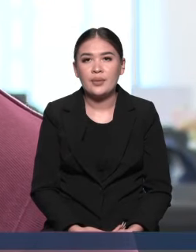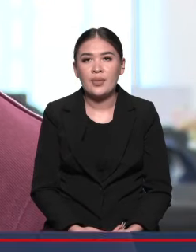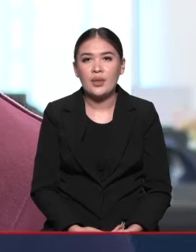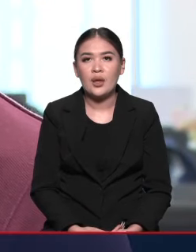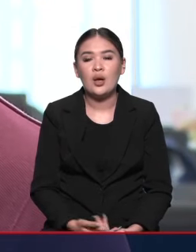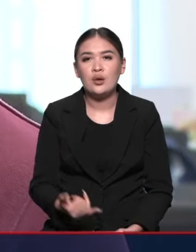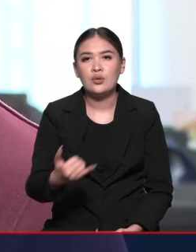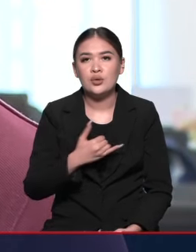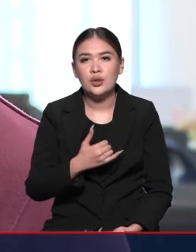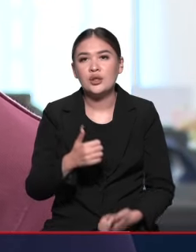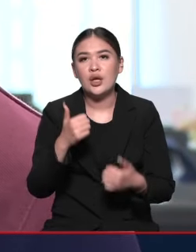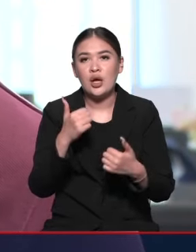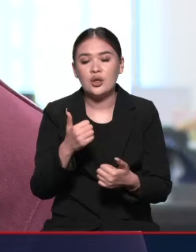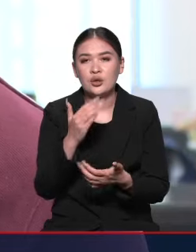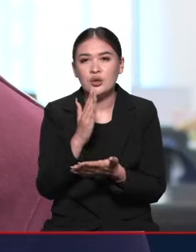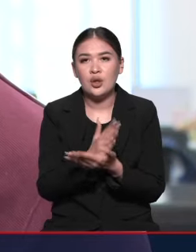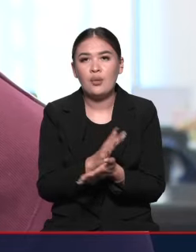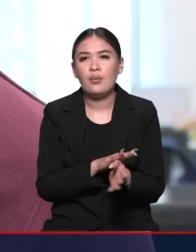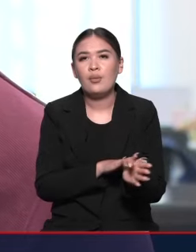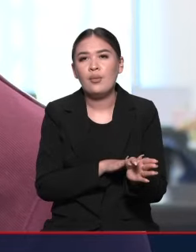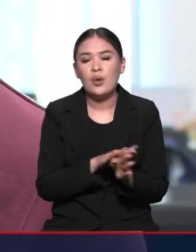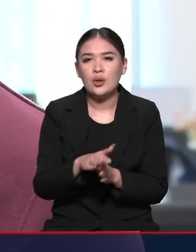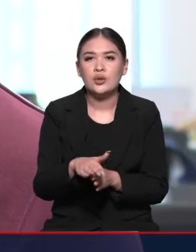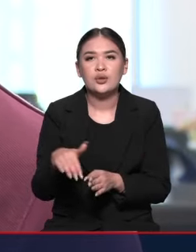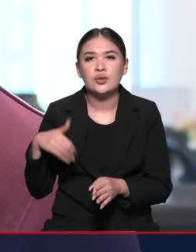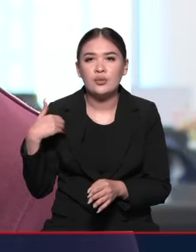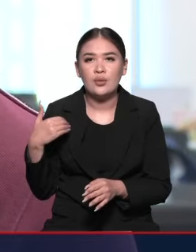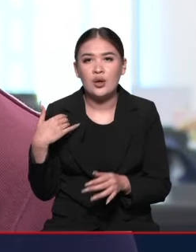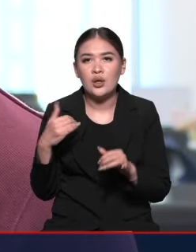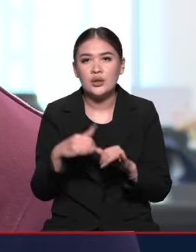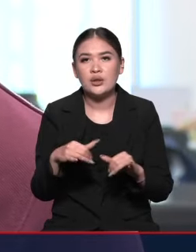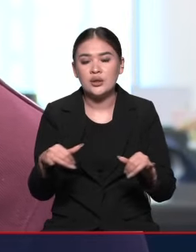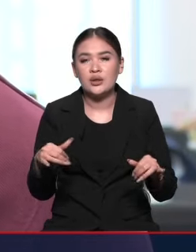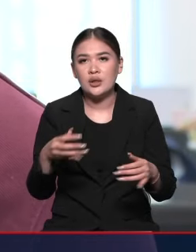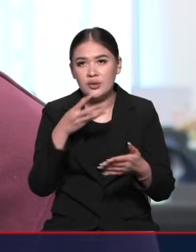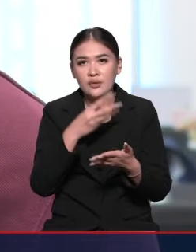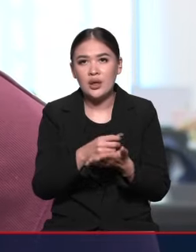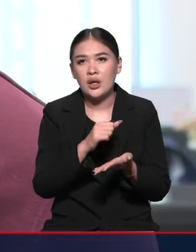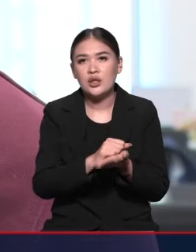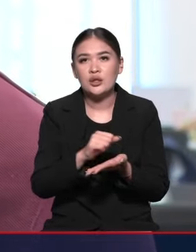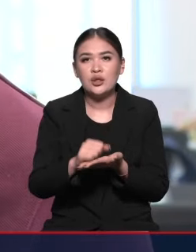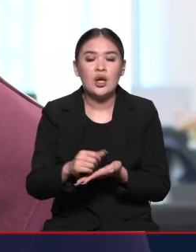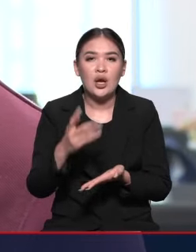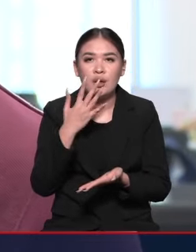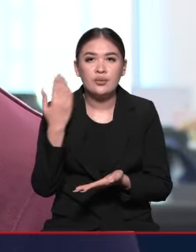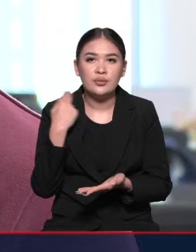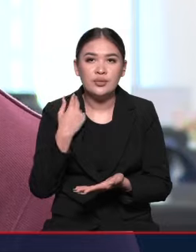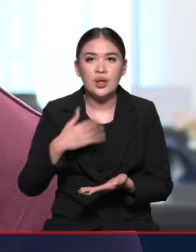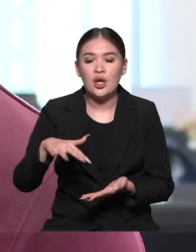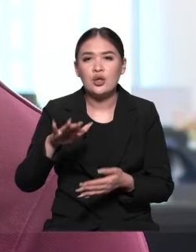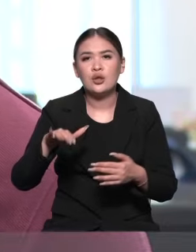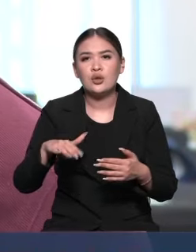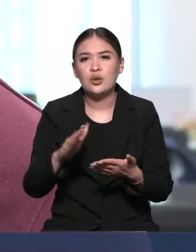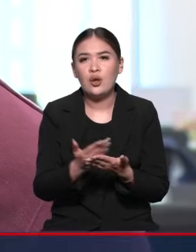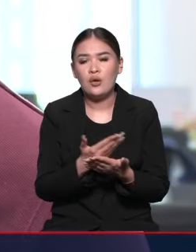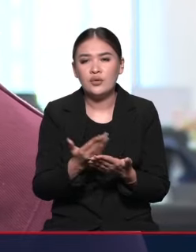У нас хорошие ресурсы, и мы в полной мере используем их для распространения своего издания за рубежом. К примеру, пишем новости на